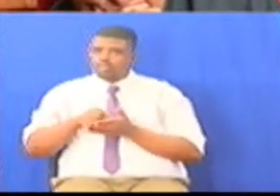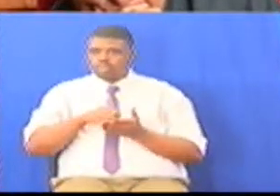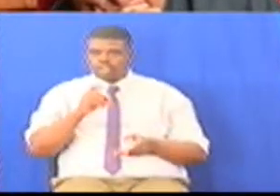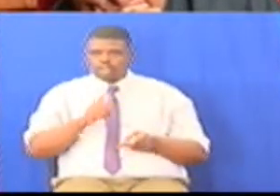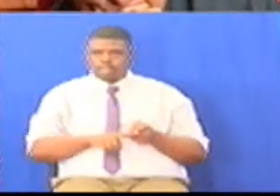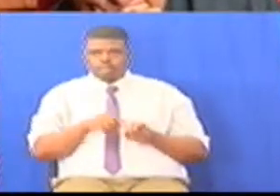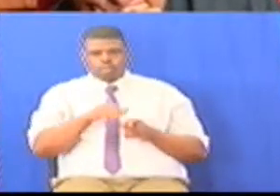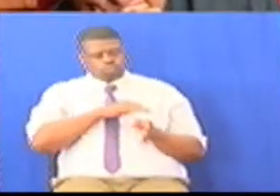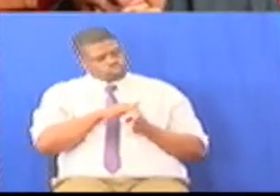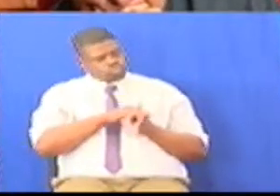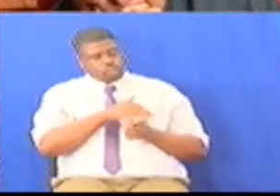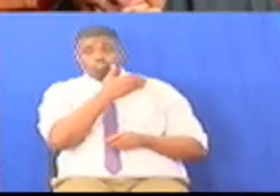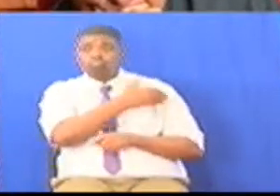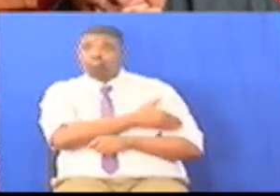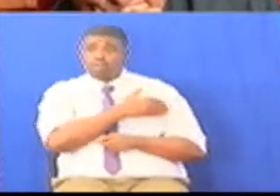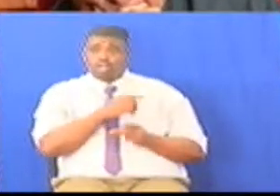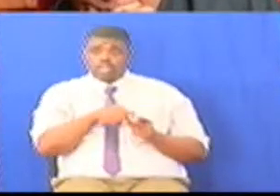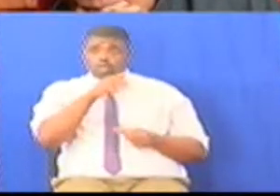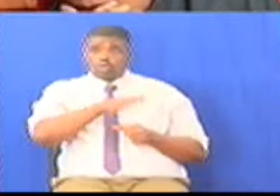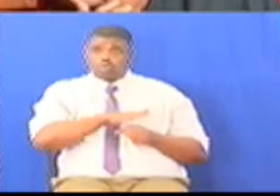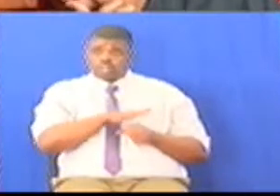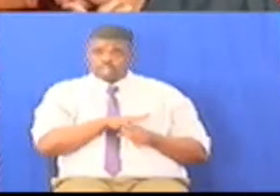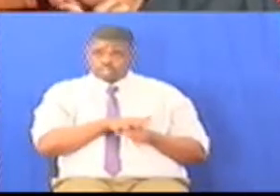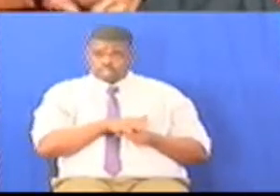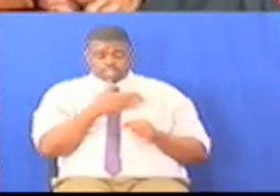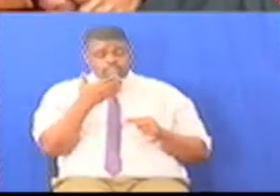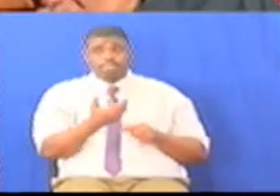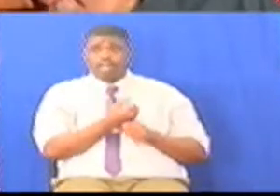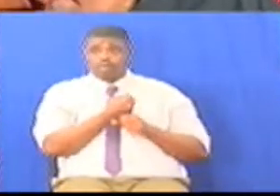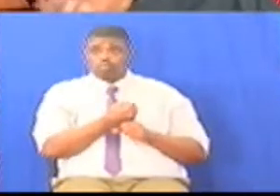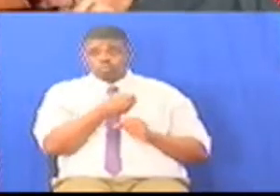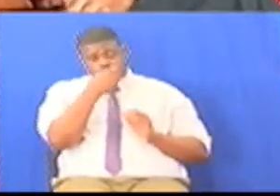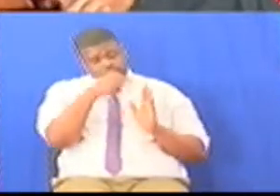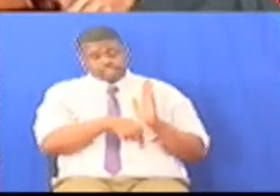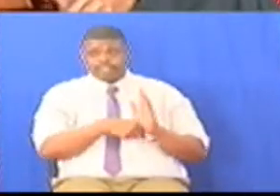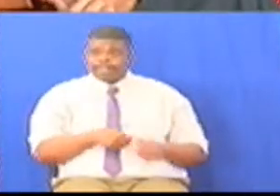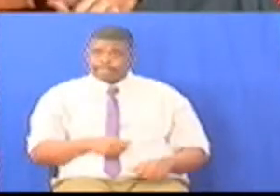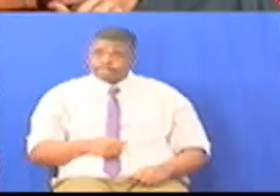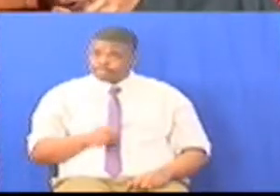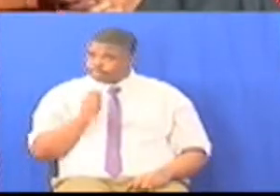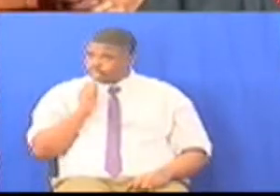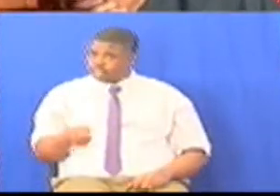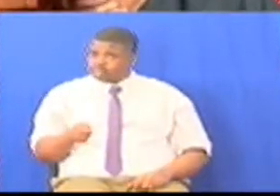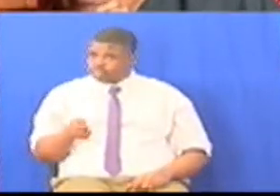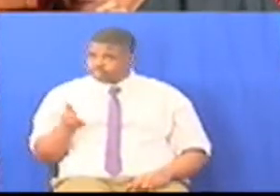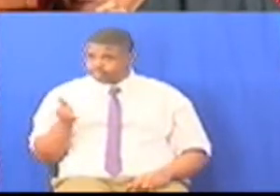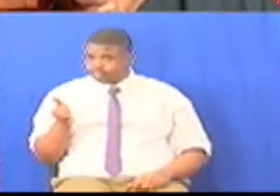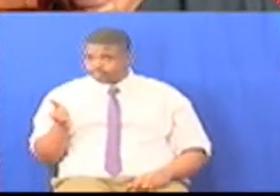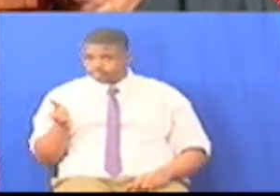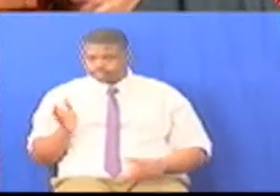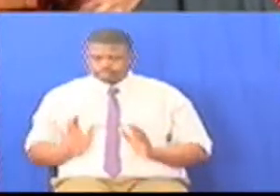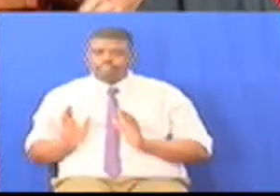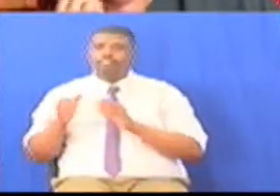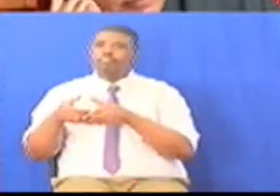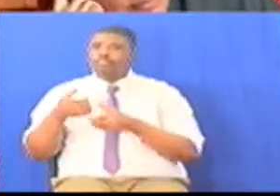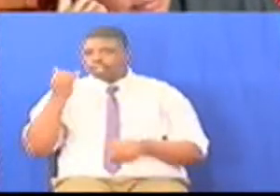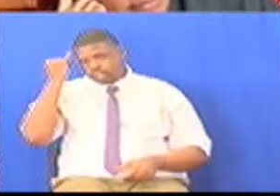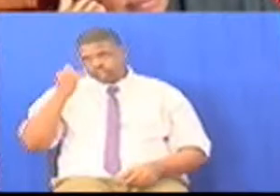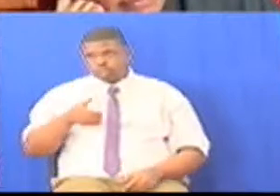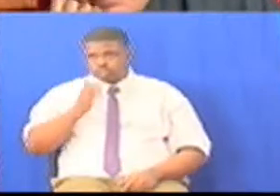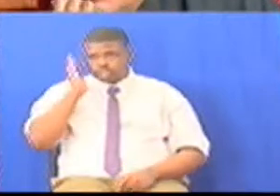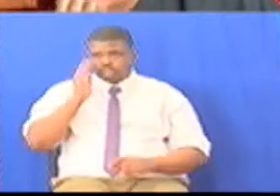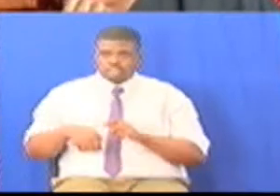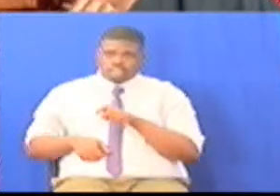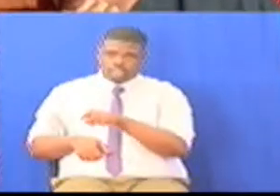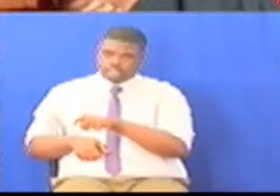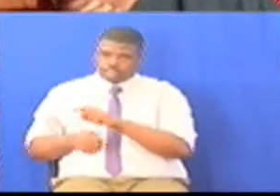watumiaji wa huduma ya mawakala ambao wengi ni wa kipato cha chini. Mheshimiwa Spika, kamati ilishauri serikali kufanya